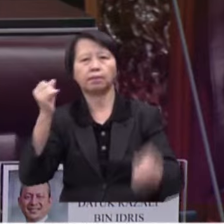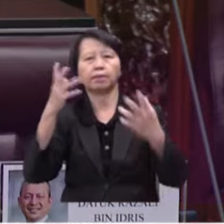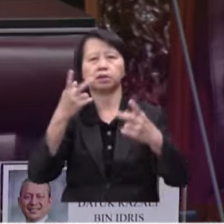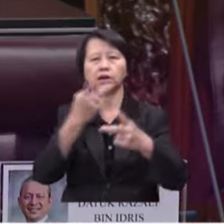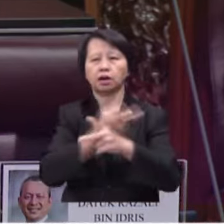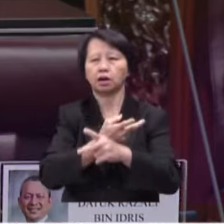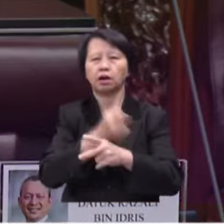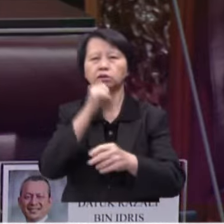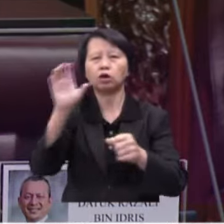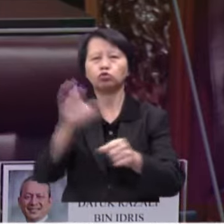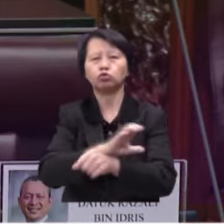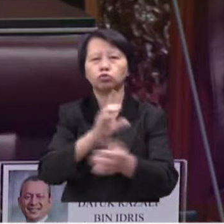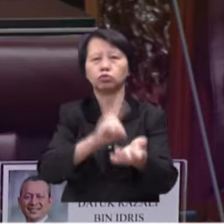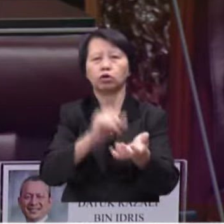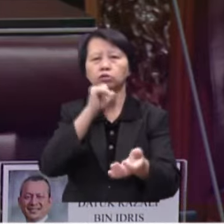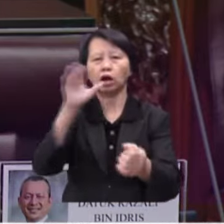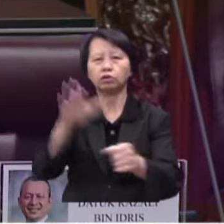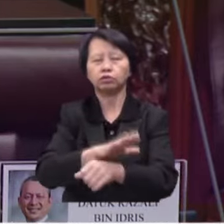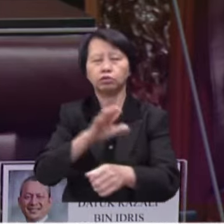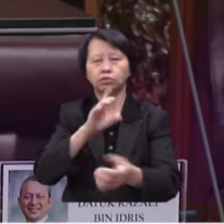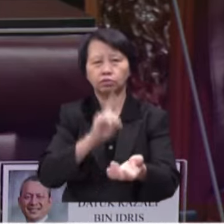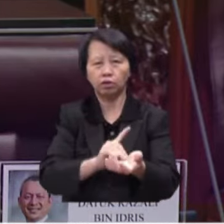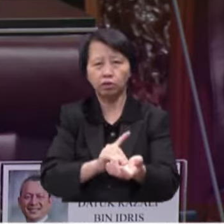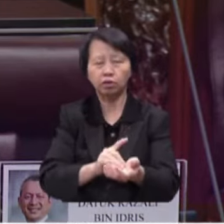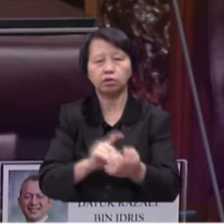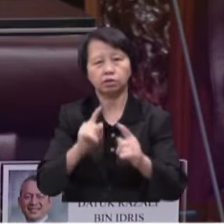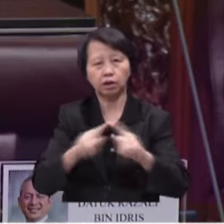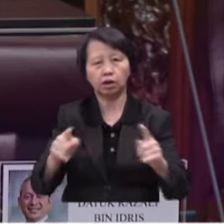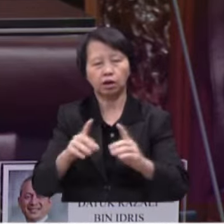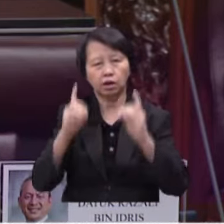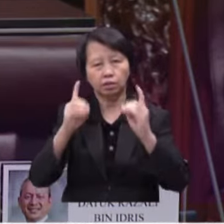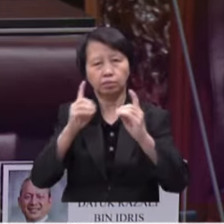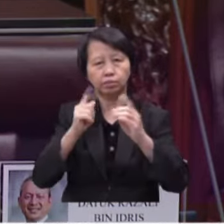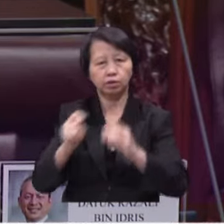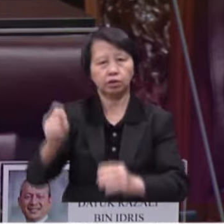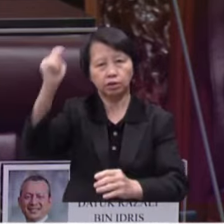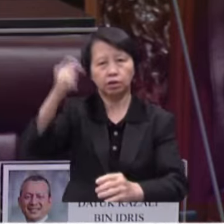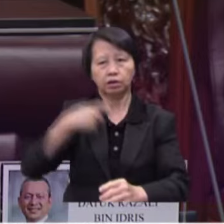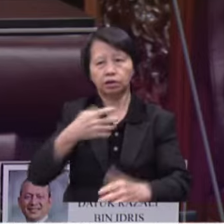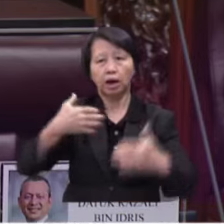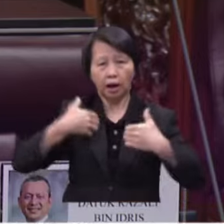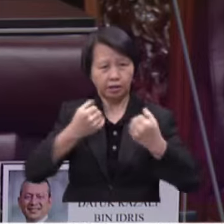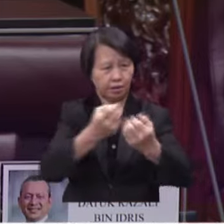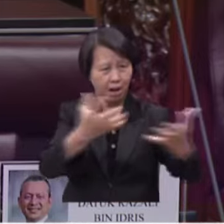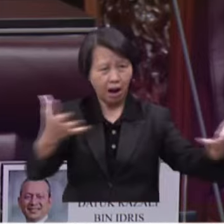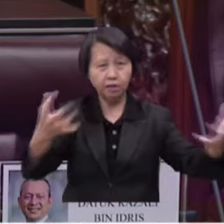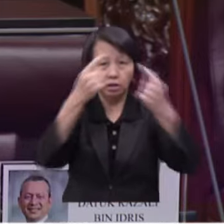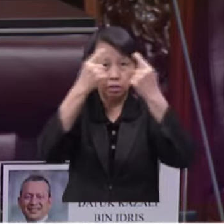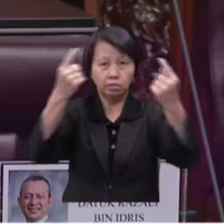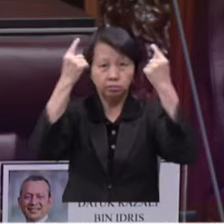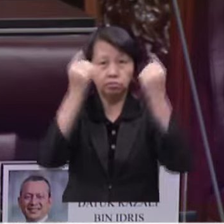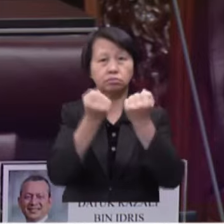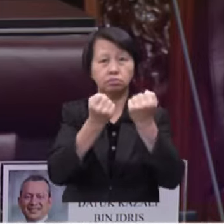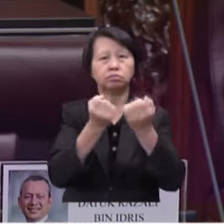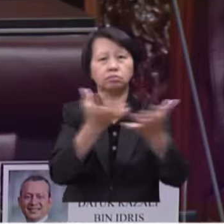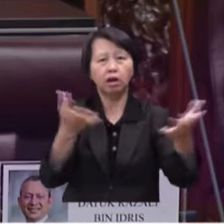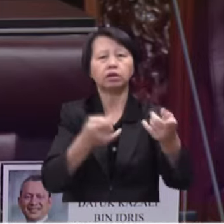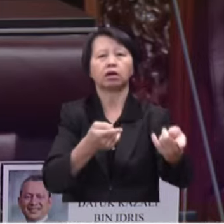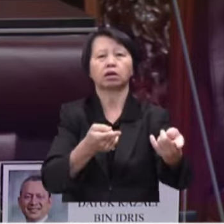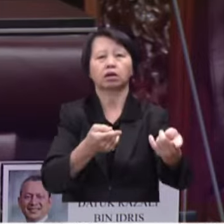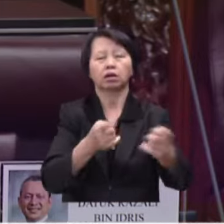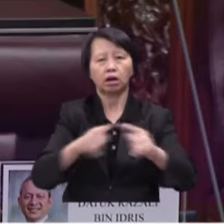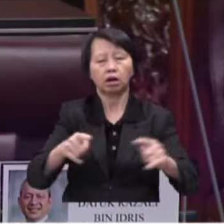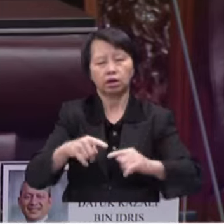tak cukup dokter tetapi dari segi pendidikan tinggi atau kita ada banyak beraduan satu